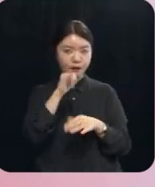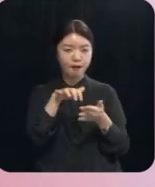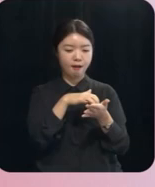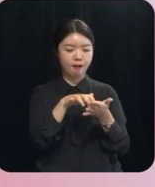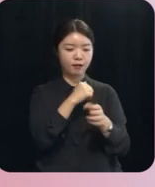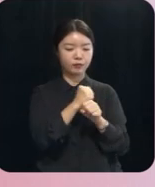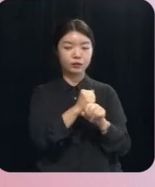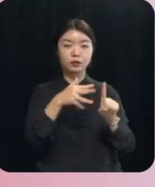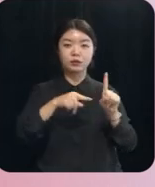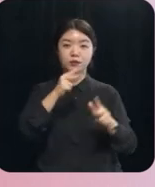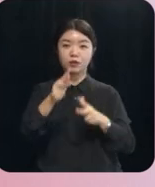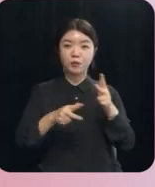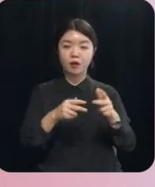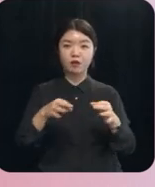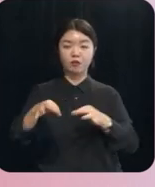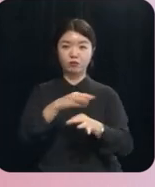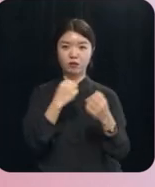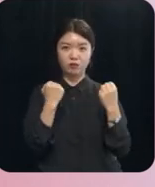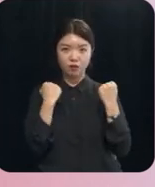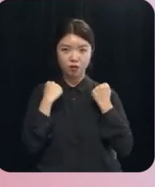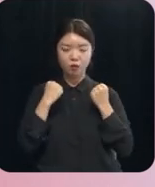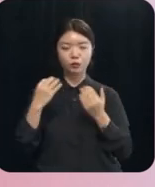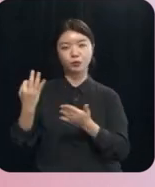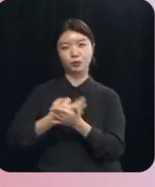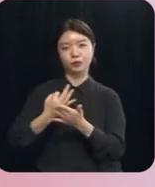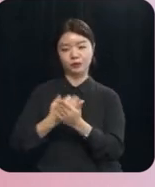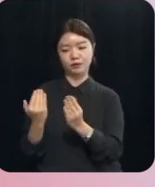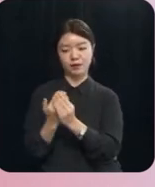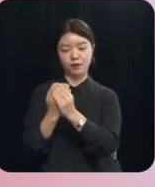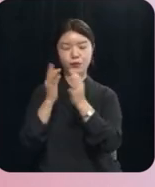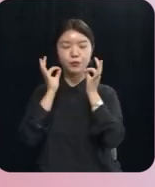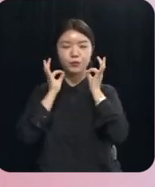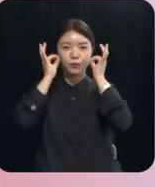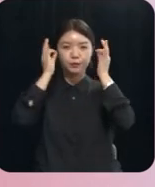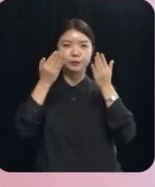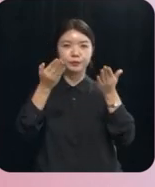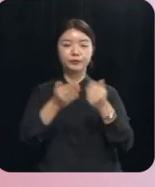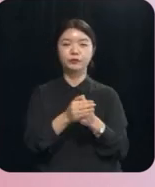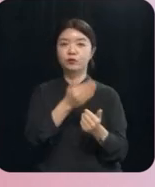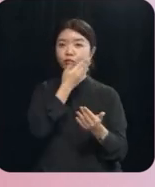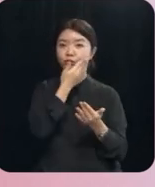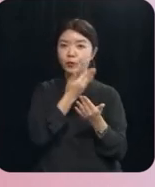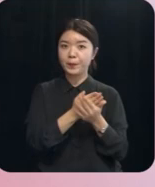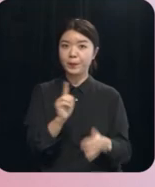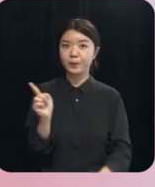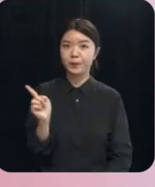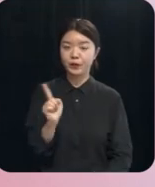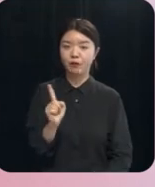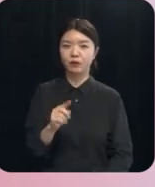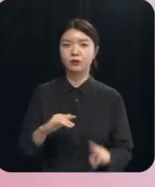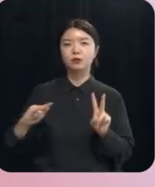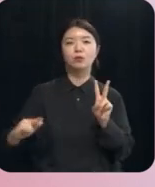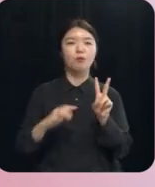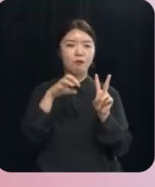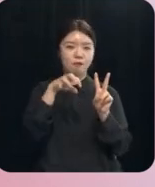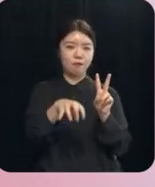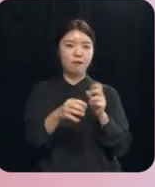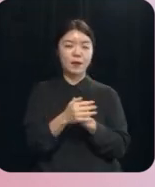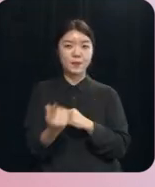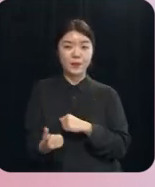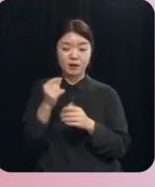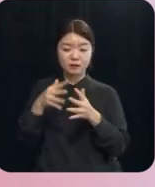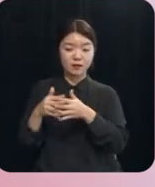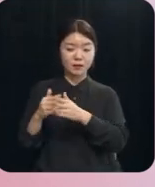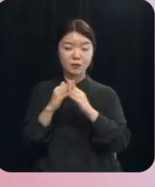산업의 경쟁력과 소득 향상에도 노력을 하겠습니다. 핵심은 제2공항입니다. 조속한